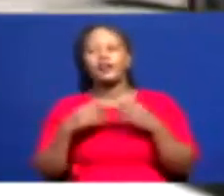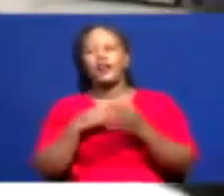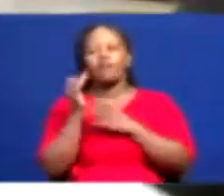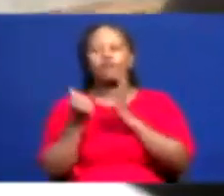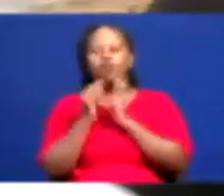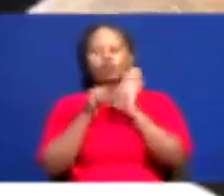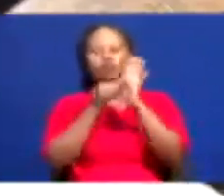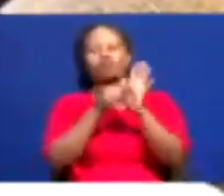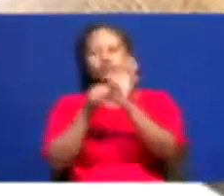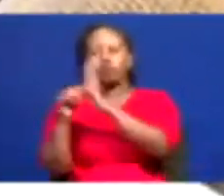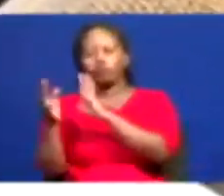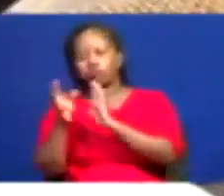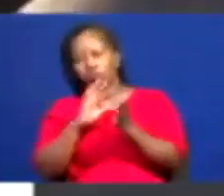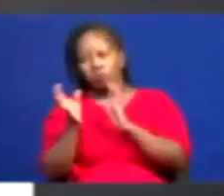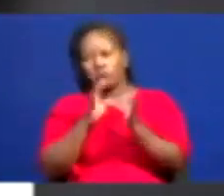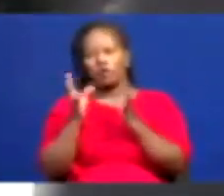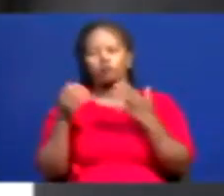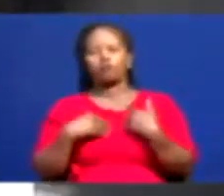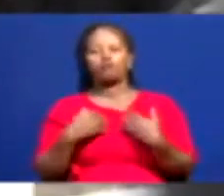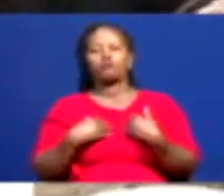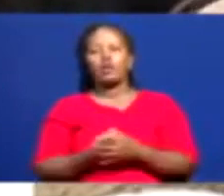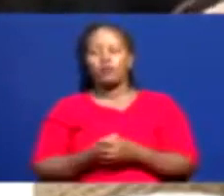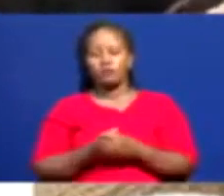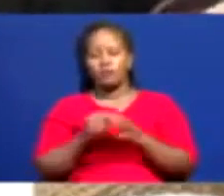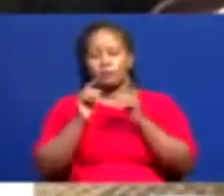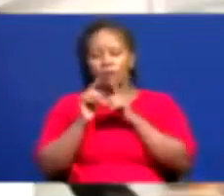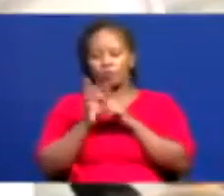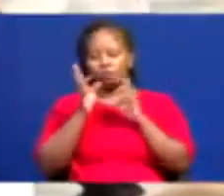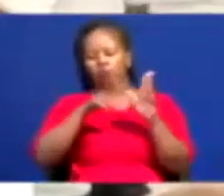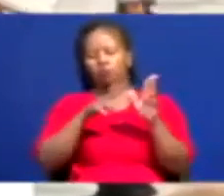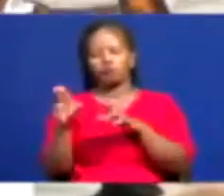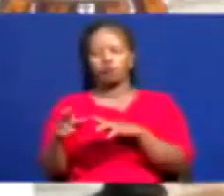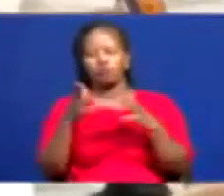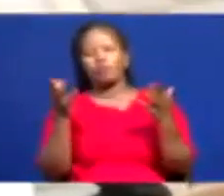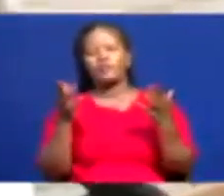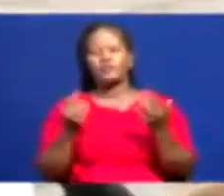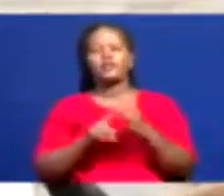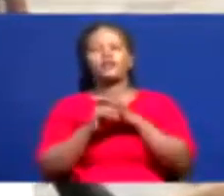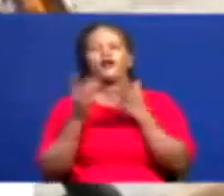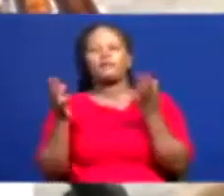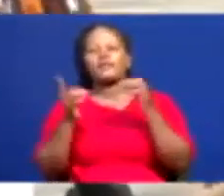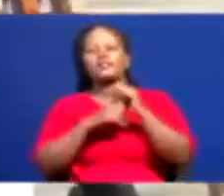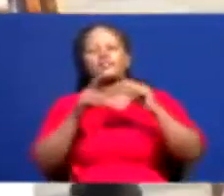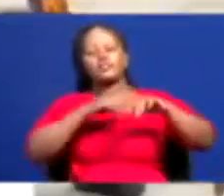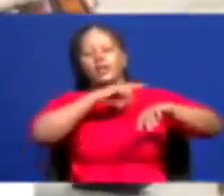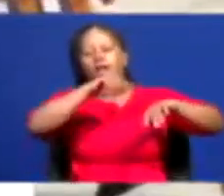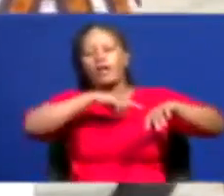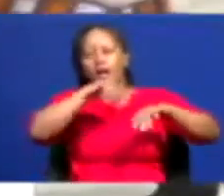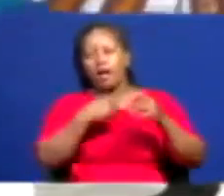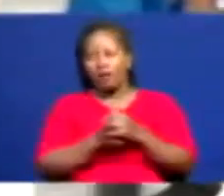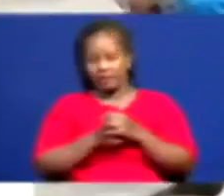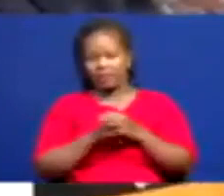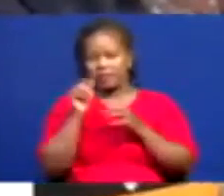kufanya maonesho yao ya opera ya Kitibet, ambayo kwa kawaida huchukua muda wa saa 6. Opera ya